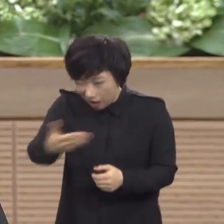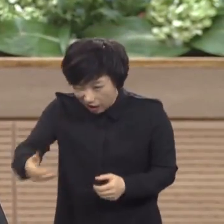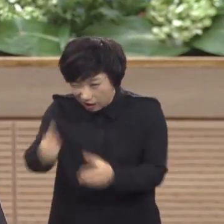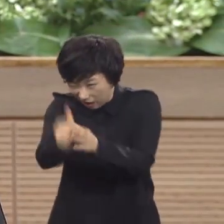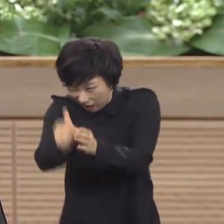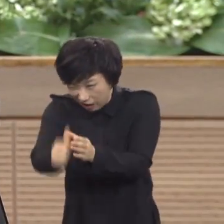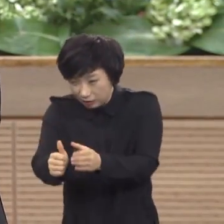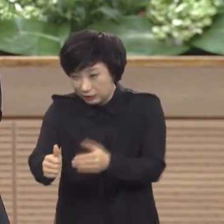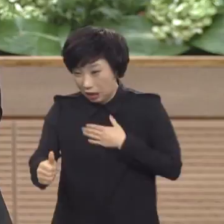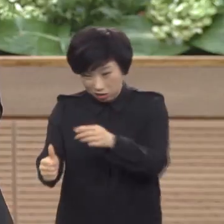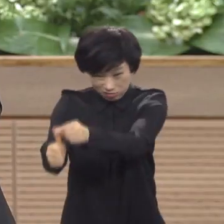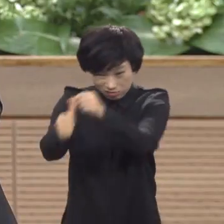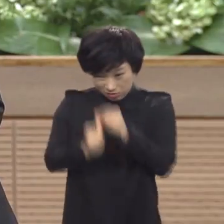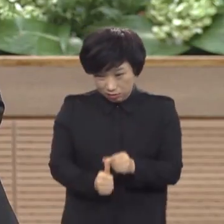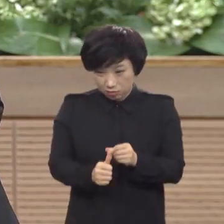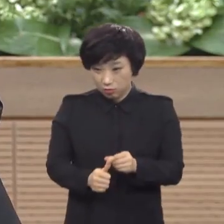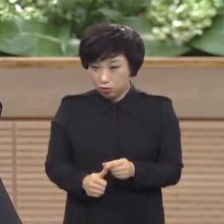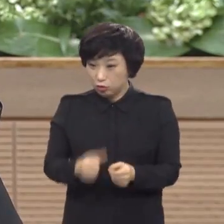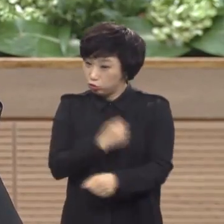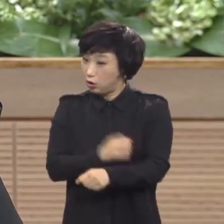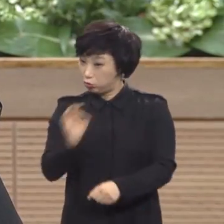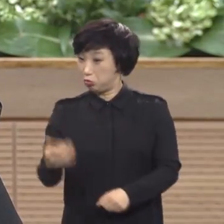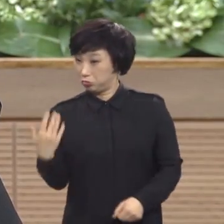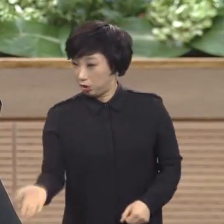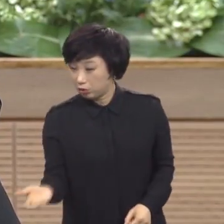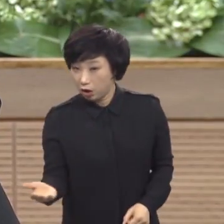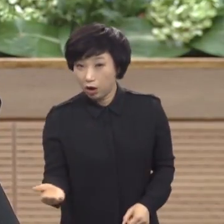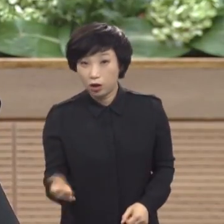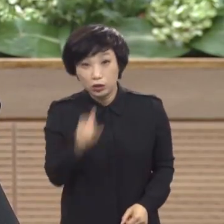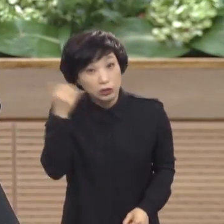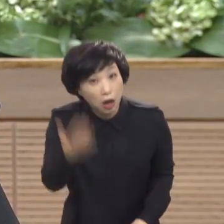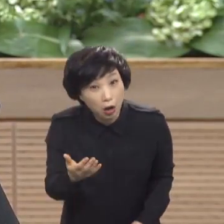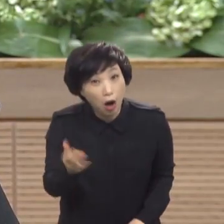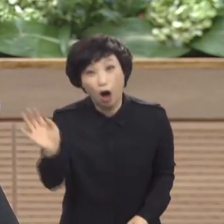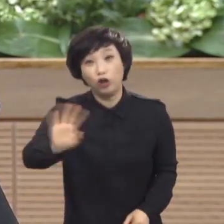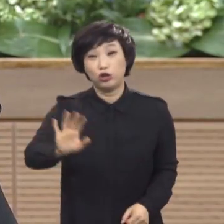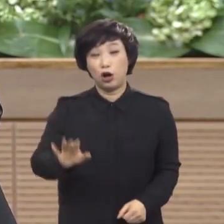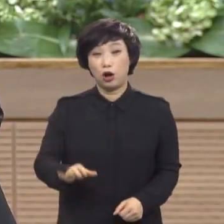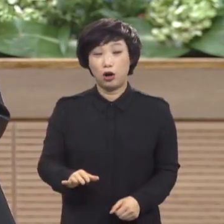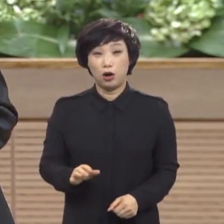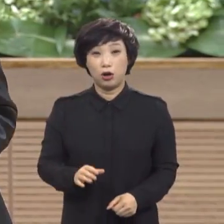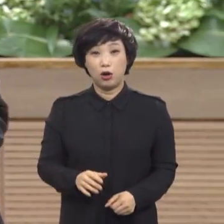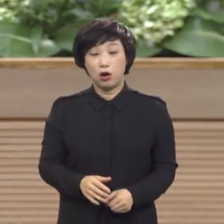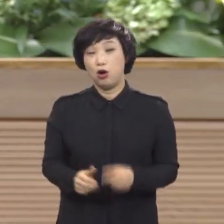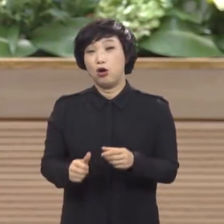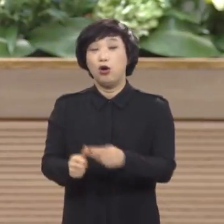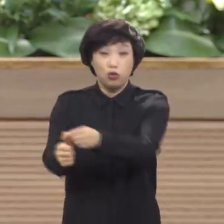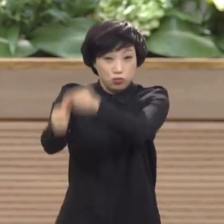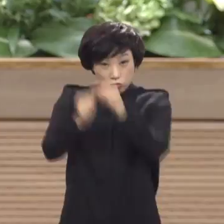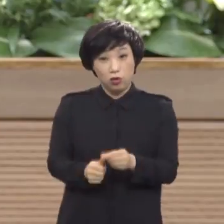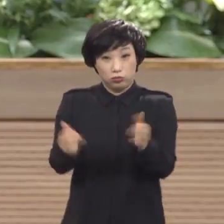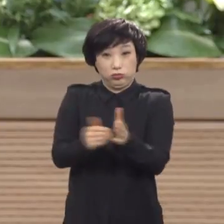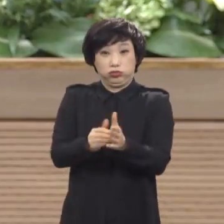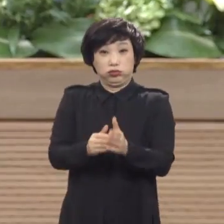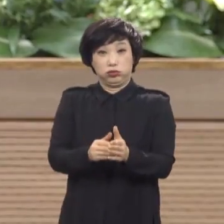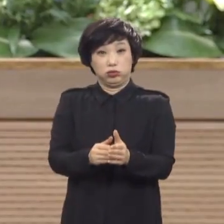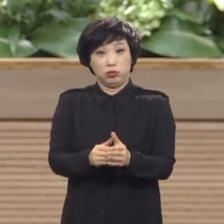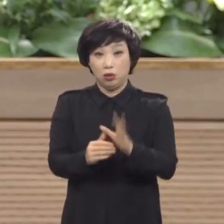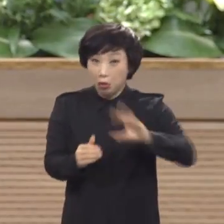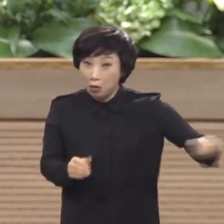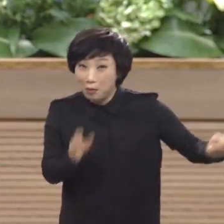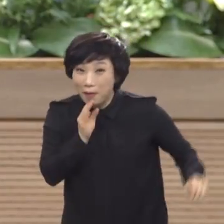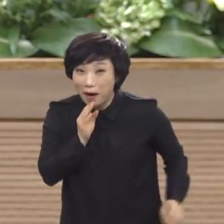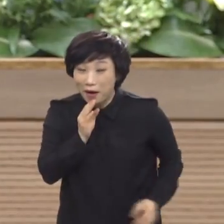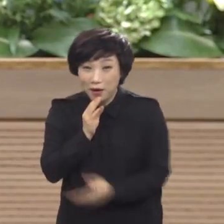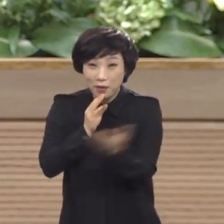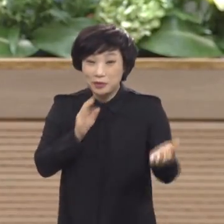건졌는데 건진 싹 내놔 하는 사람이 있습니까? 살려준 그것으로 만족하는 거야. 우리 주님이